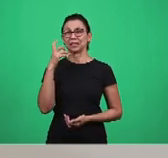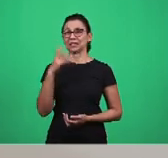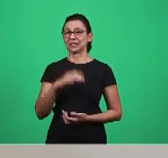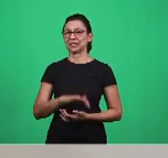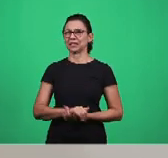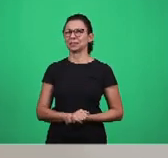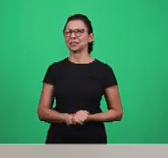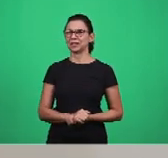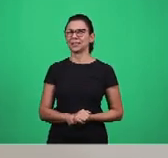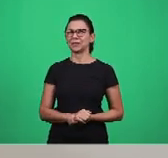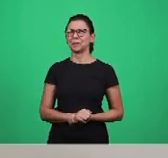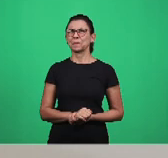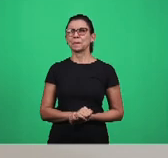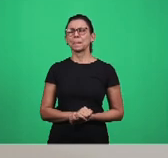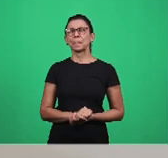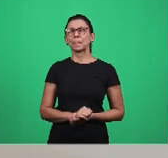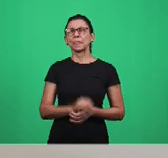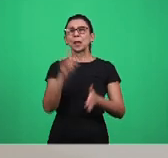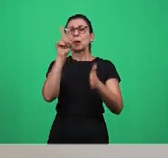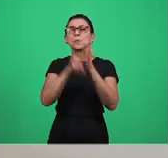montrer